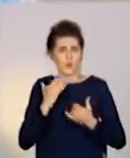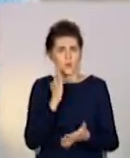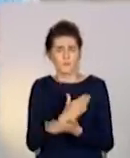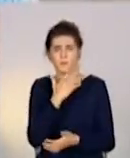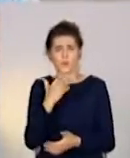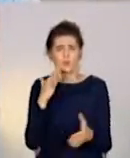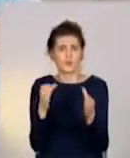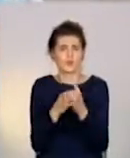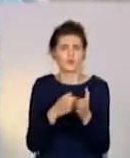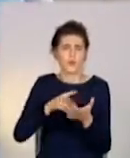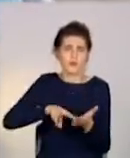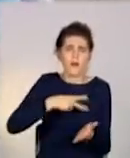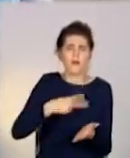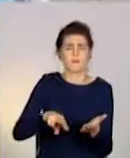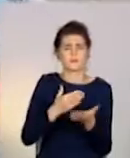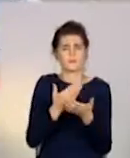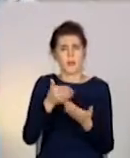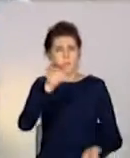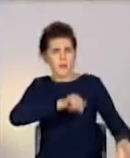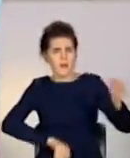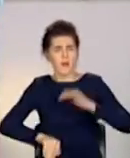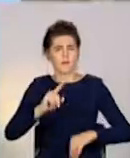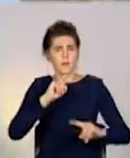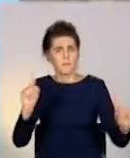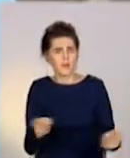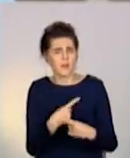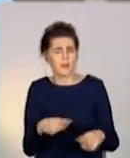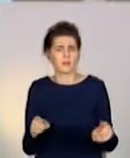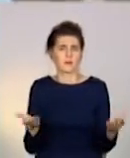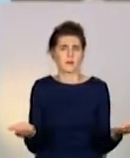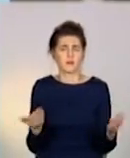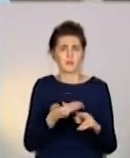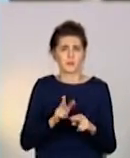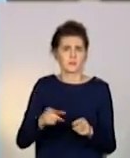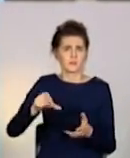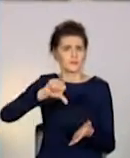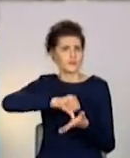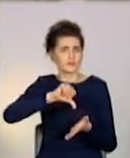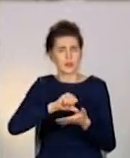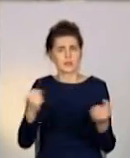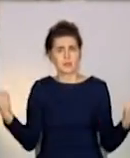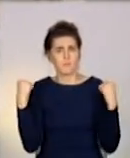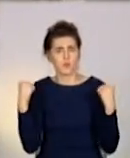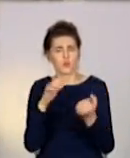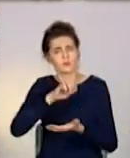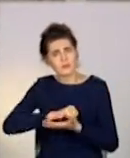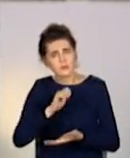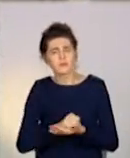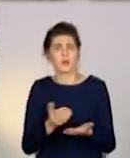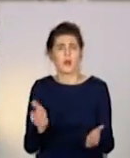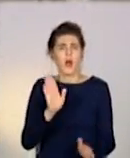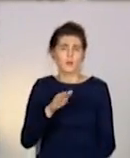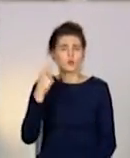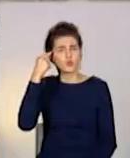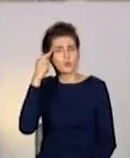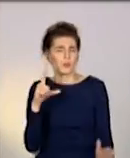багато. У нас танці, плавання, пение, сарабан. Ну, он ходит, посещает спортивные занятия, он будет заниматься еще, а потом поедем